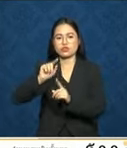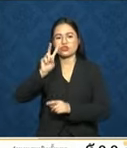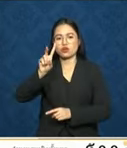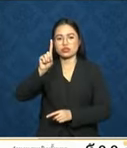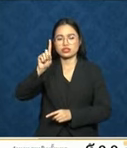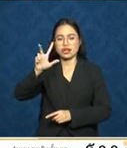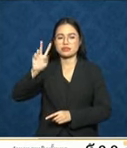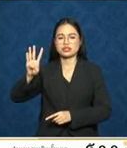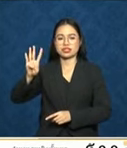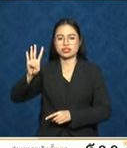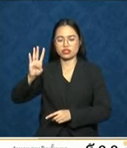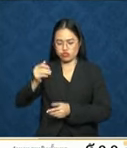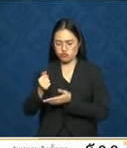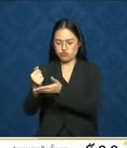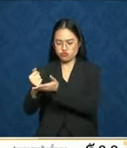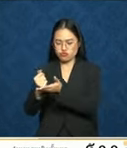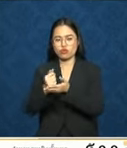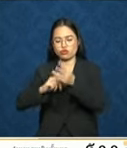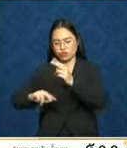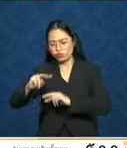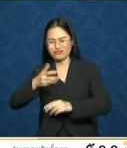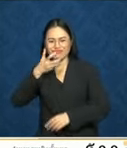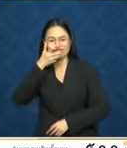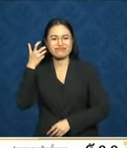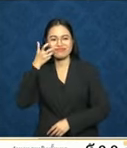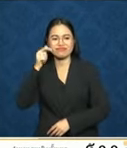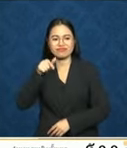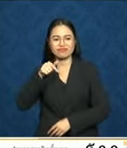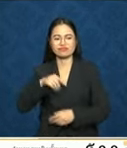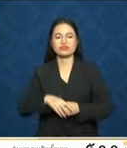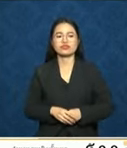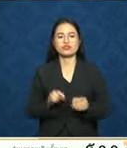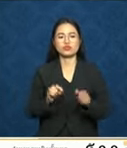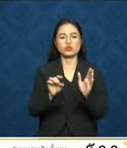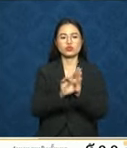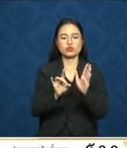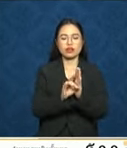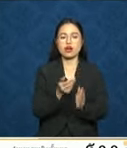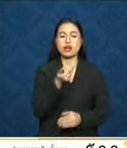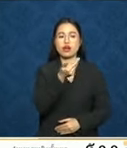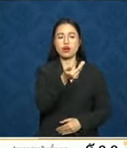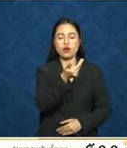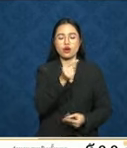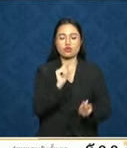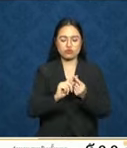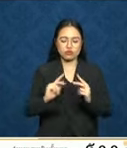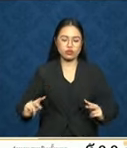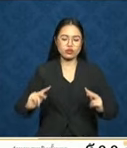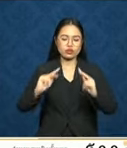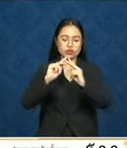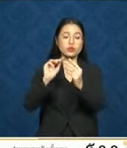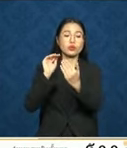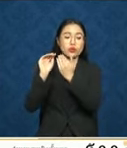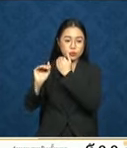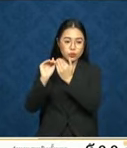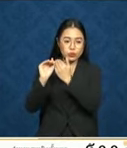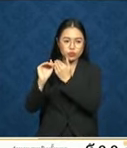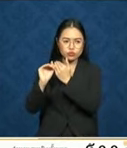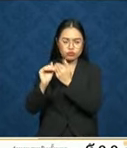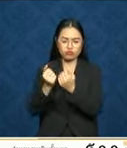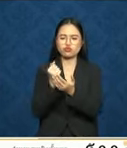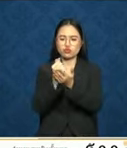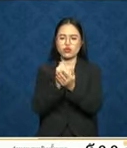เลข2134จากอำเภอโขงเจียมถึงตำบลดอนใหญ่ค่ะและเรื่องสุดท้ายค่ะขอให้กระทรวงคมนาคมและหน่วยงานที่เกี่ยวข้องค่ะติดตั้